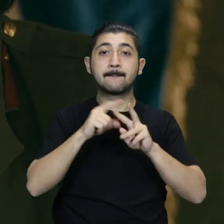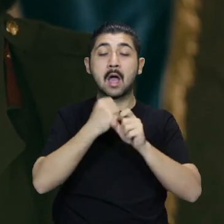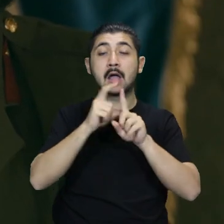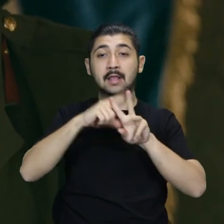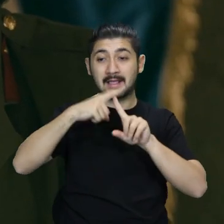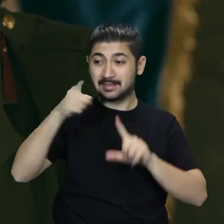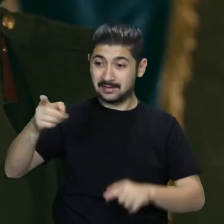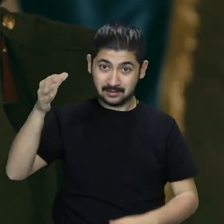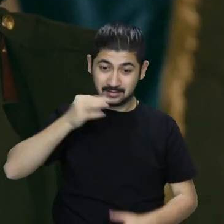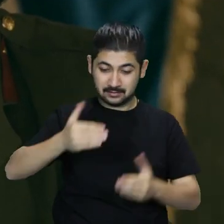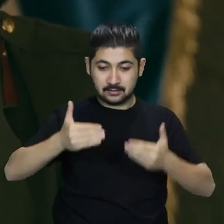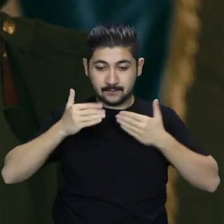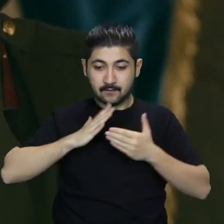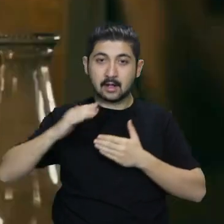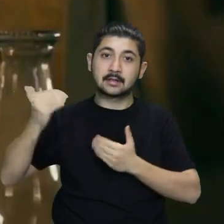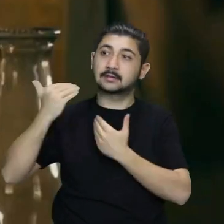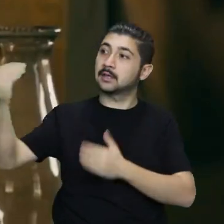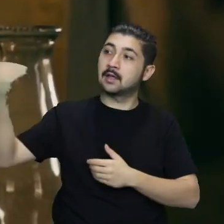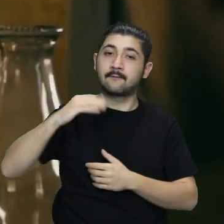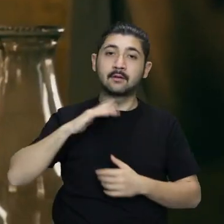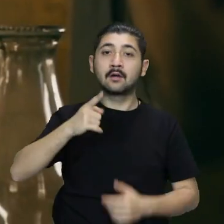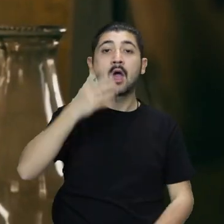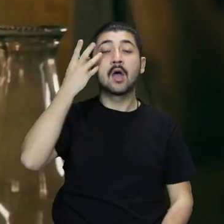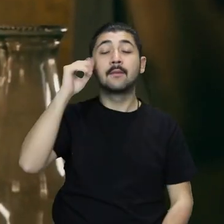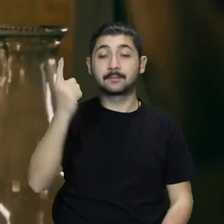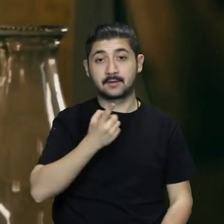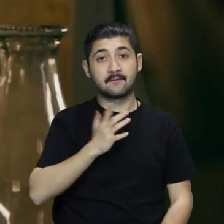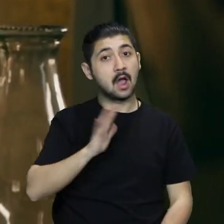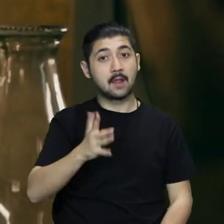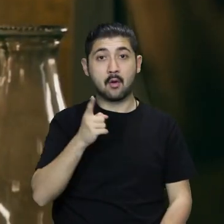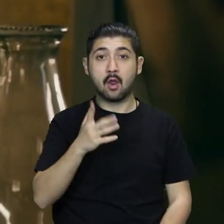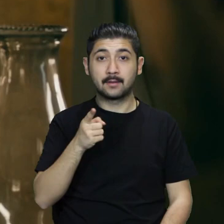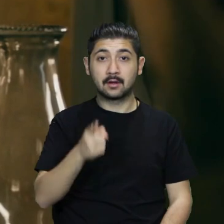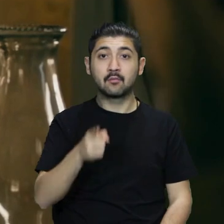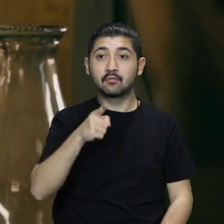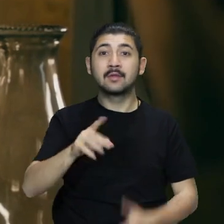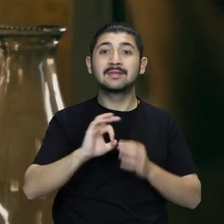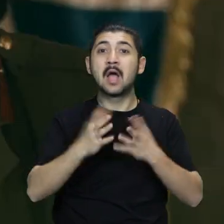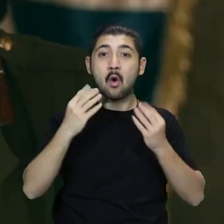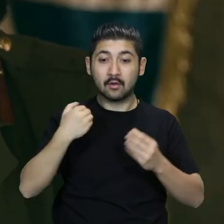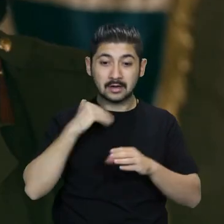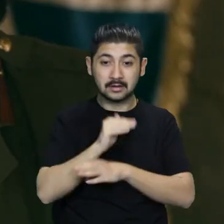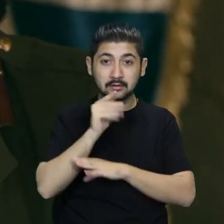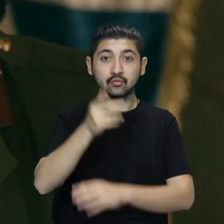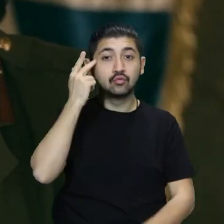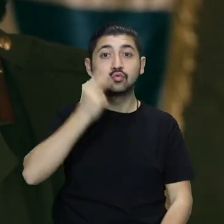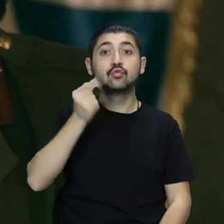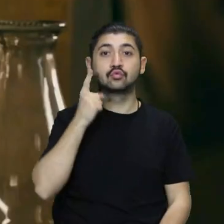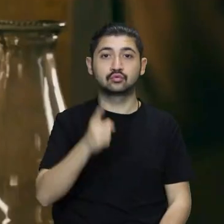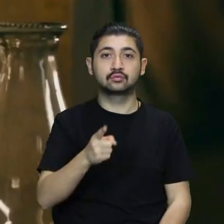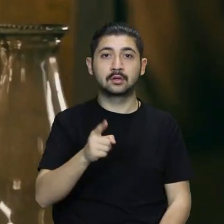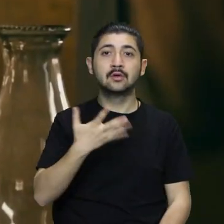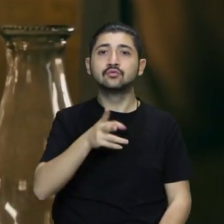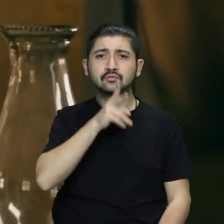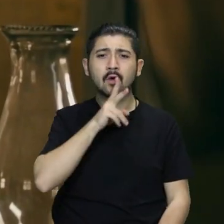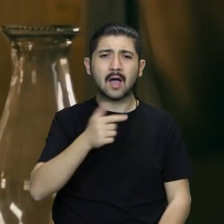çekilip destek gelmesini bekleyecekler. Belki de sizin anlamadığınız şeyler vardır. Bunlarla neler yaşadığımızı unutuyorsunuz. Ya